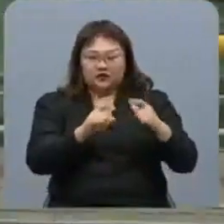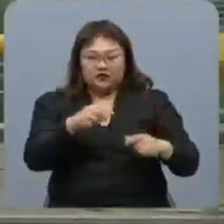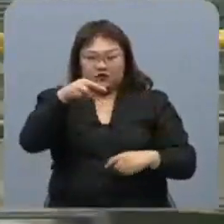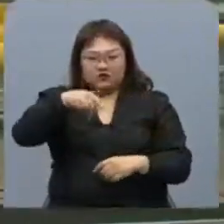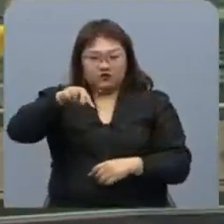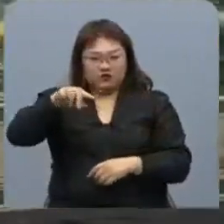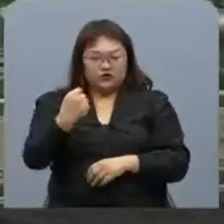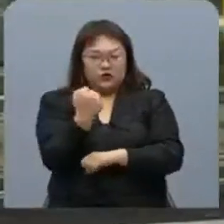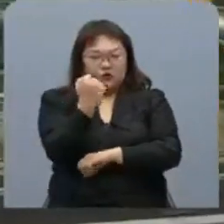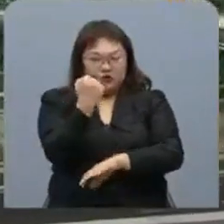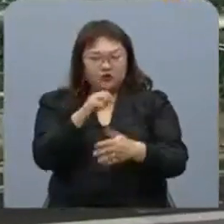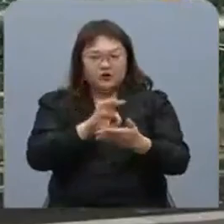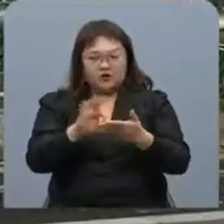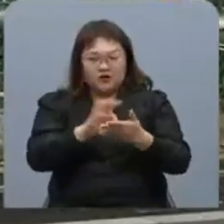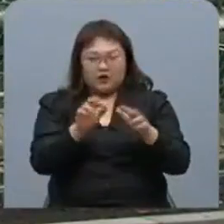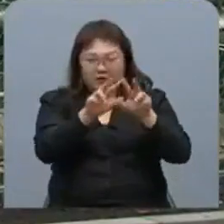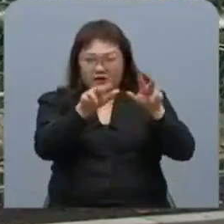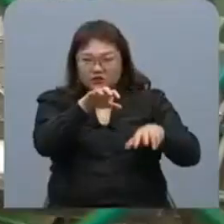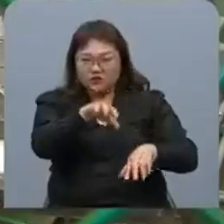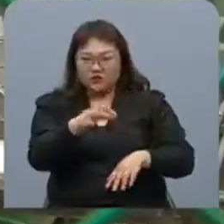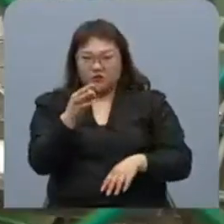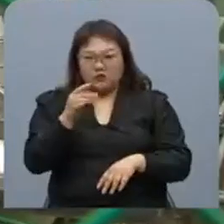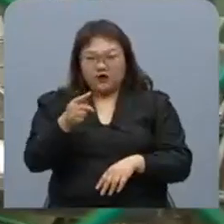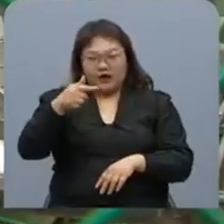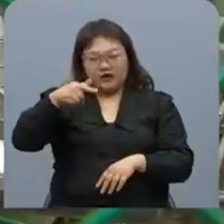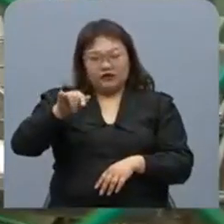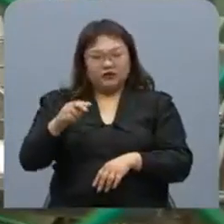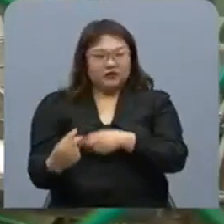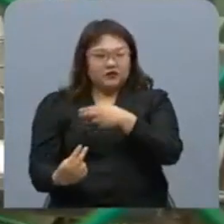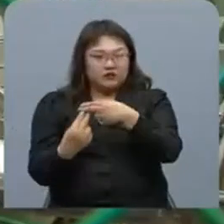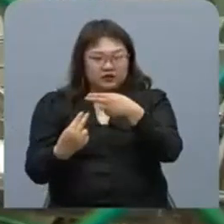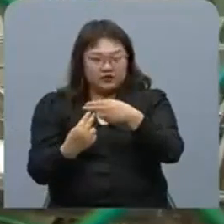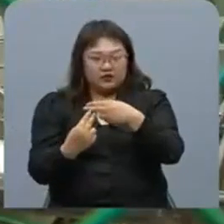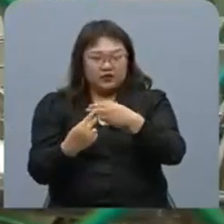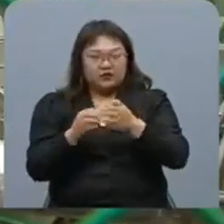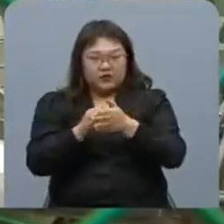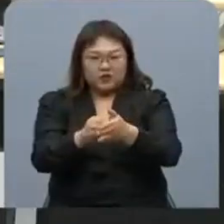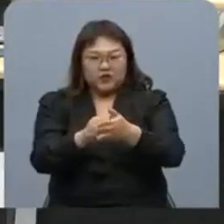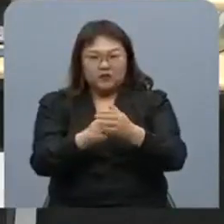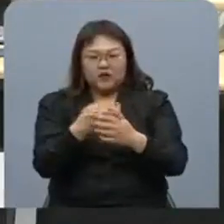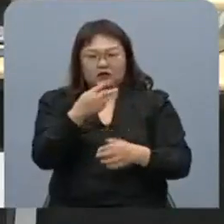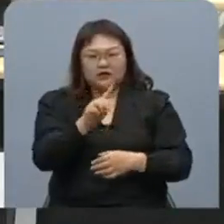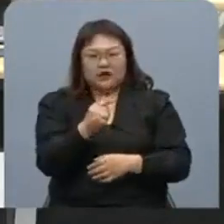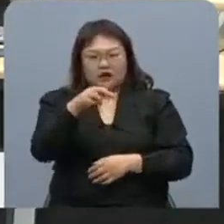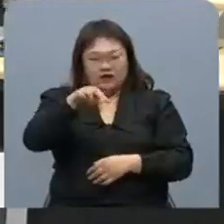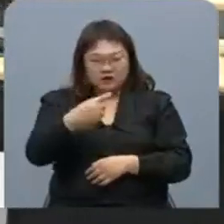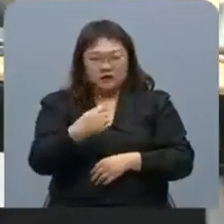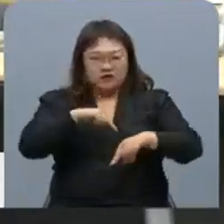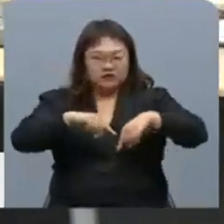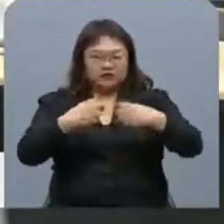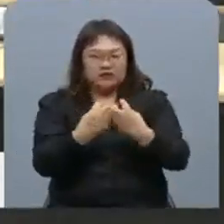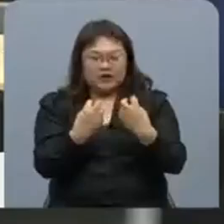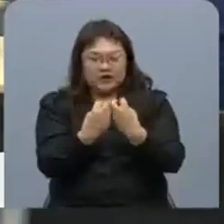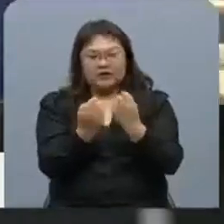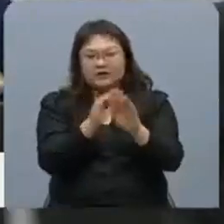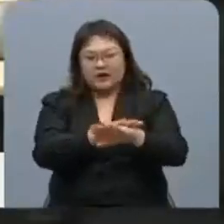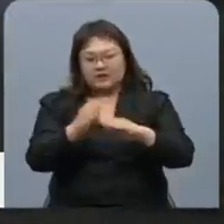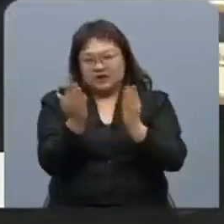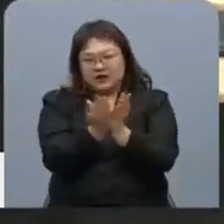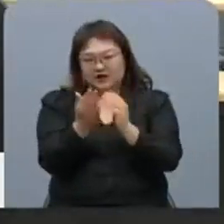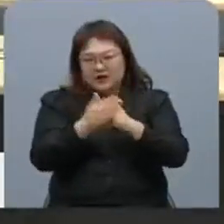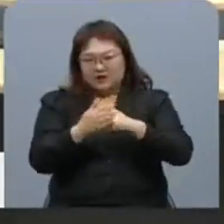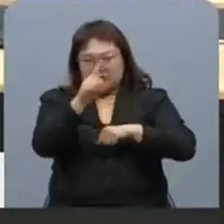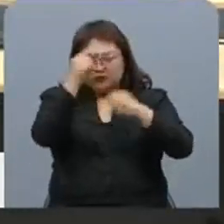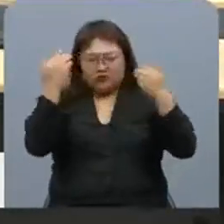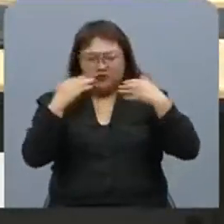수소를 원료로 쓸 수 있는 발전소와 에너지 저장 장치가 도입되면 탄소 중립 정책에 역행하지 않는다며 정부에 계속 건의하고